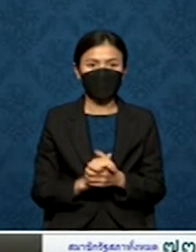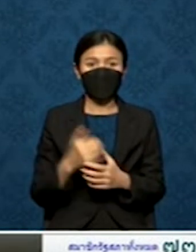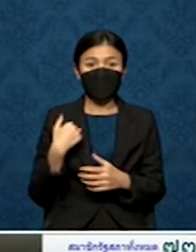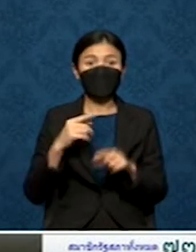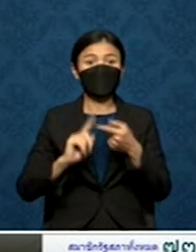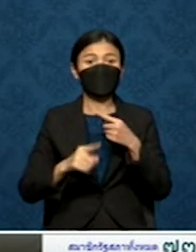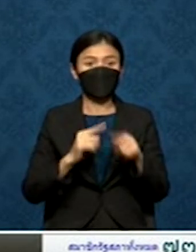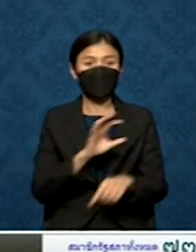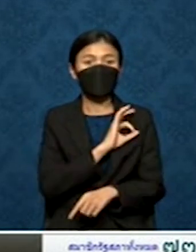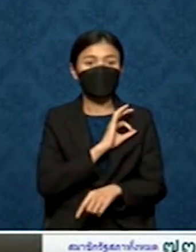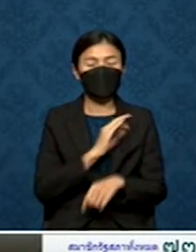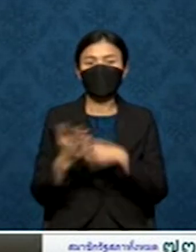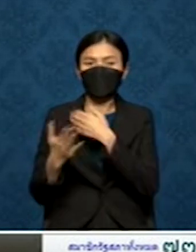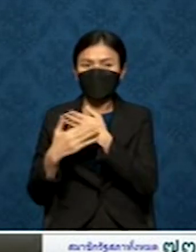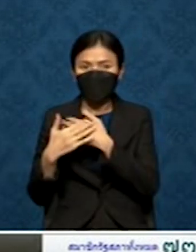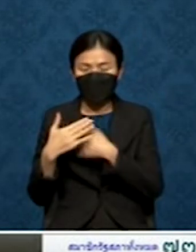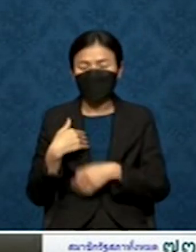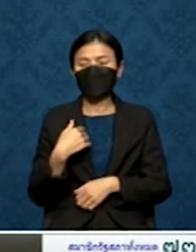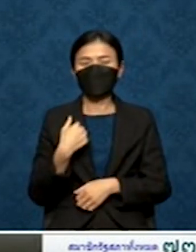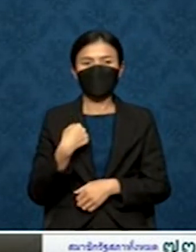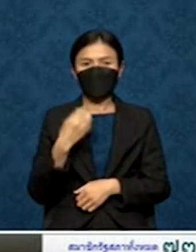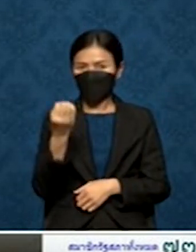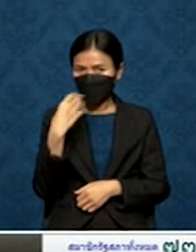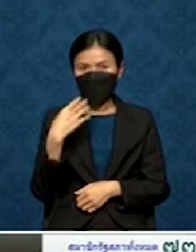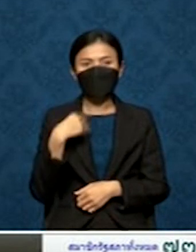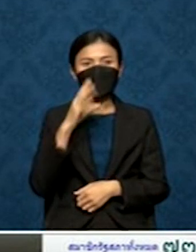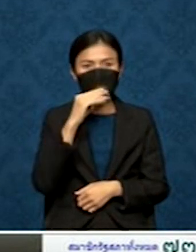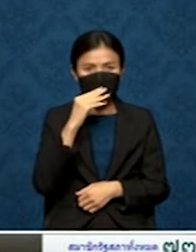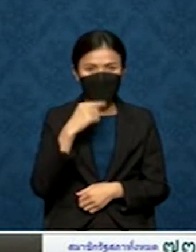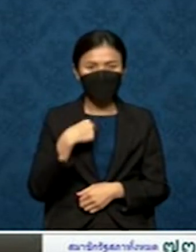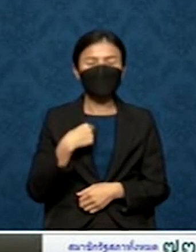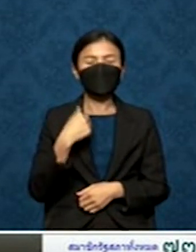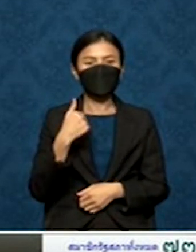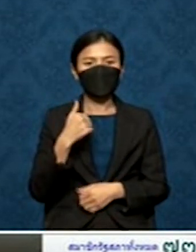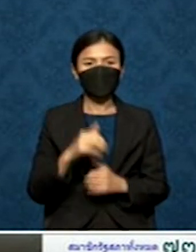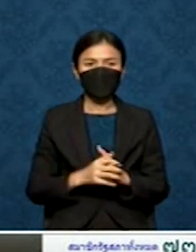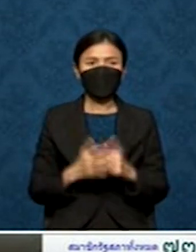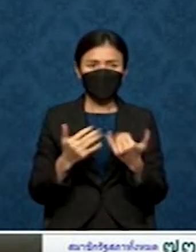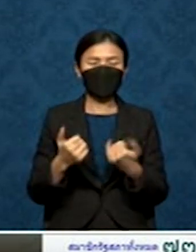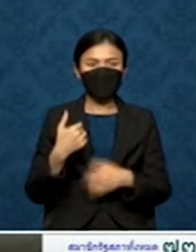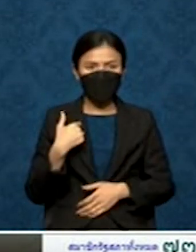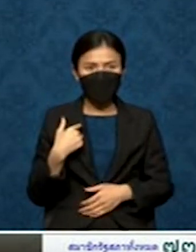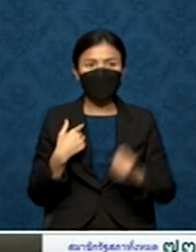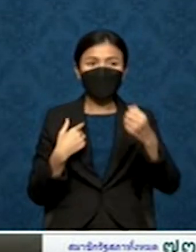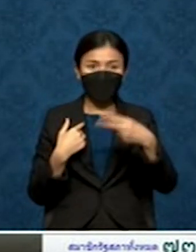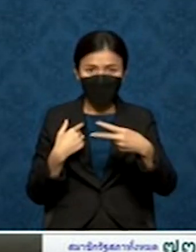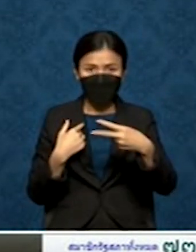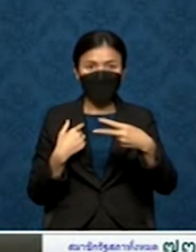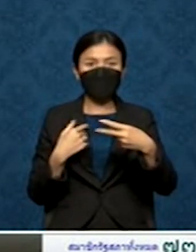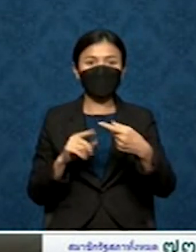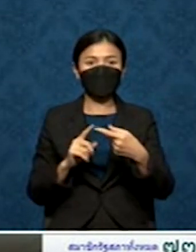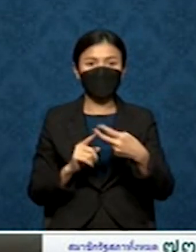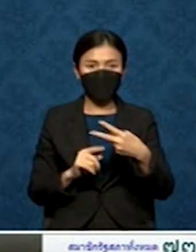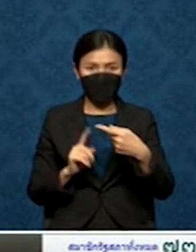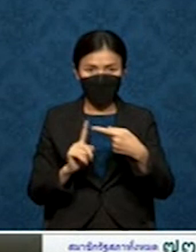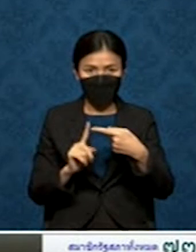องผมขออนุญาตท่านประธานครับสิ่งที่ผมจะพูดมีอยู่2ส่วนส่วน